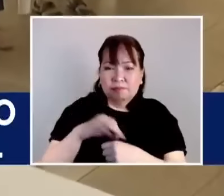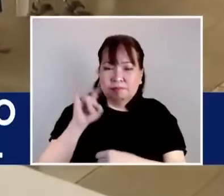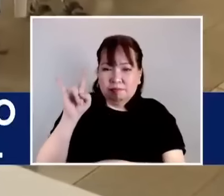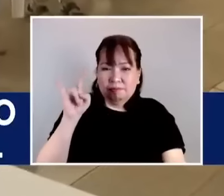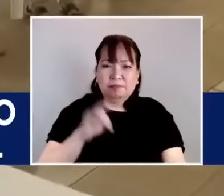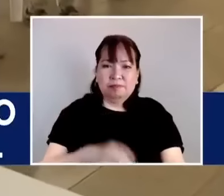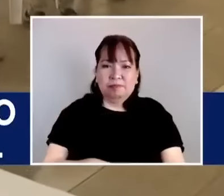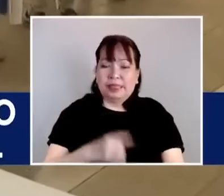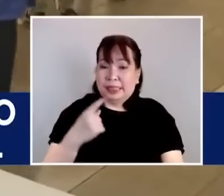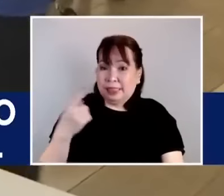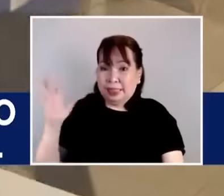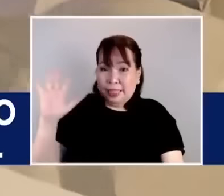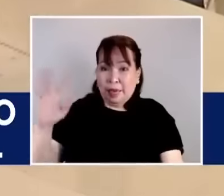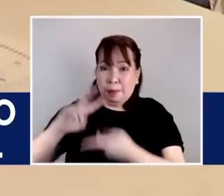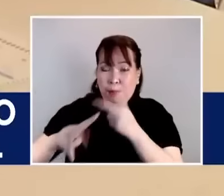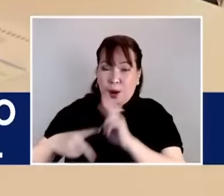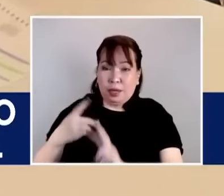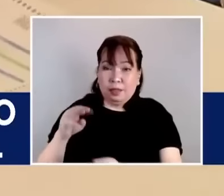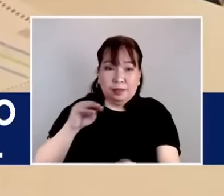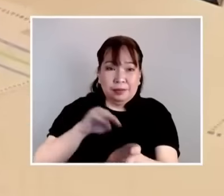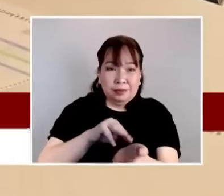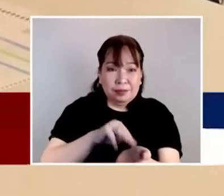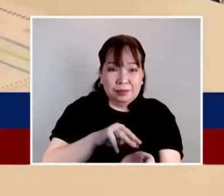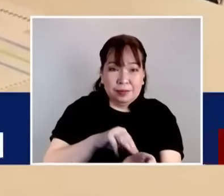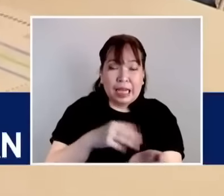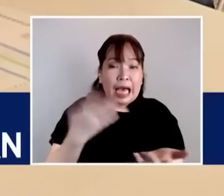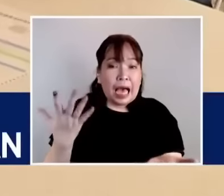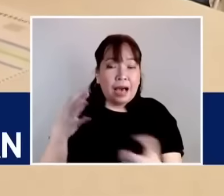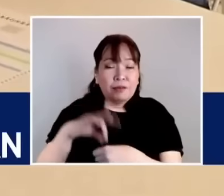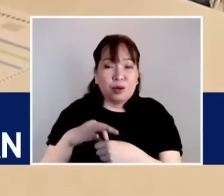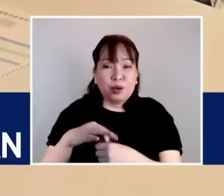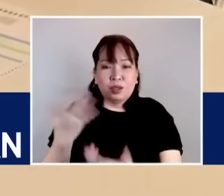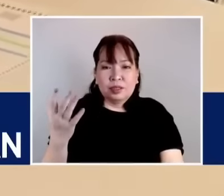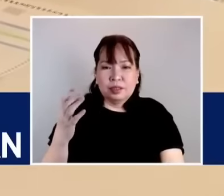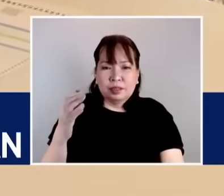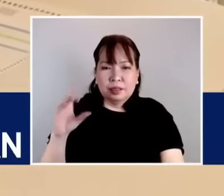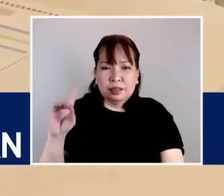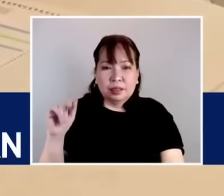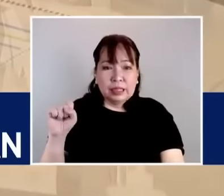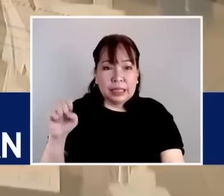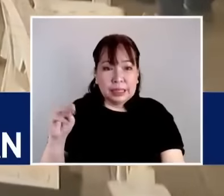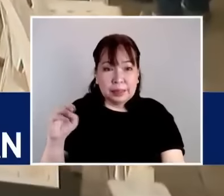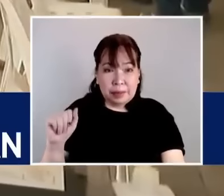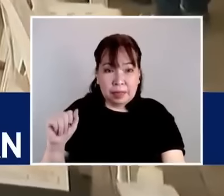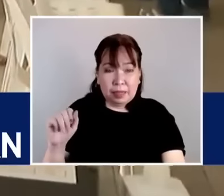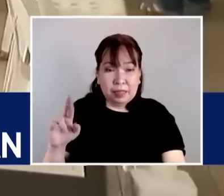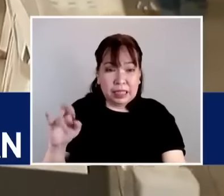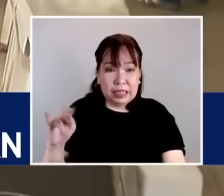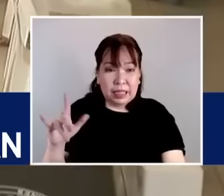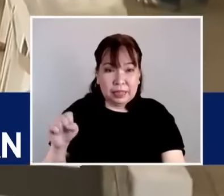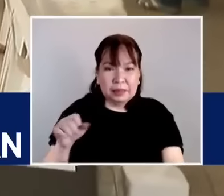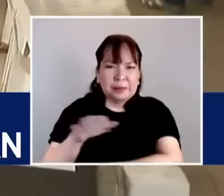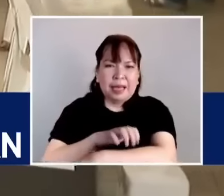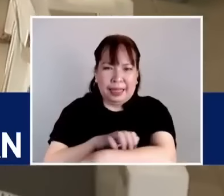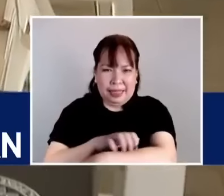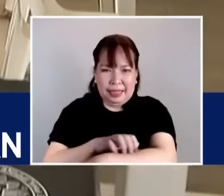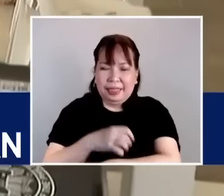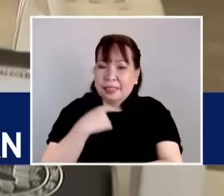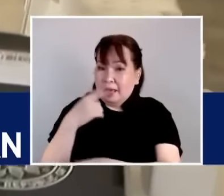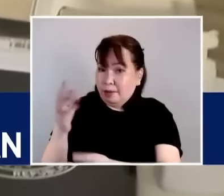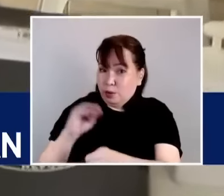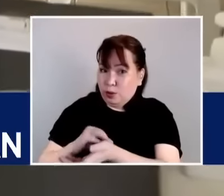kanyang katandem na si Dr. Willie Ong sa Dasmariñas Village Clubhouse sa Makati City. Ayon kay Ong,